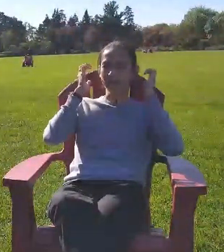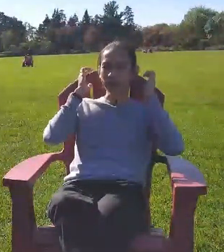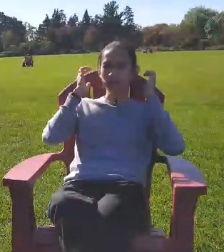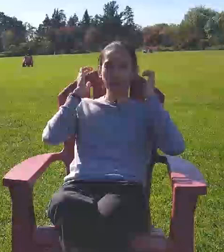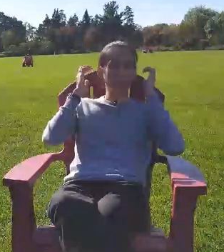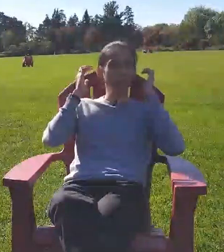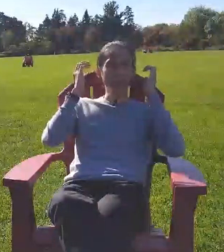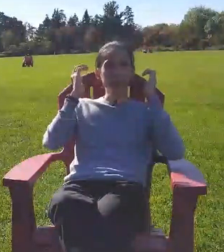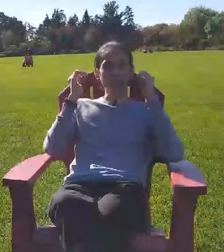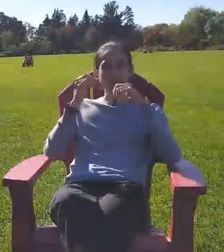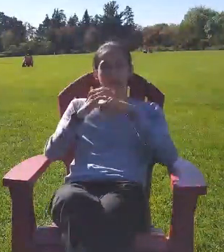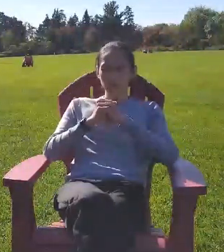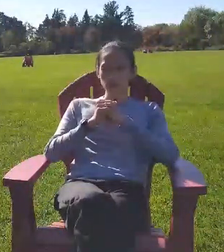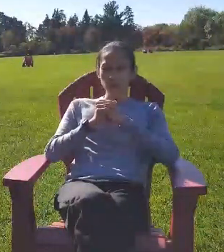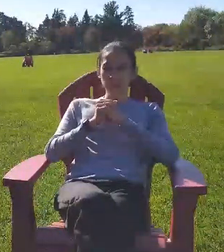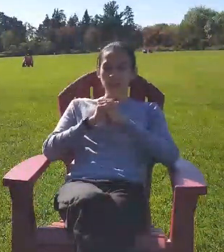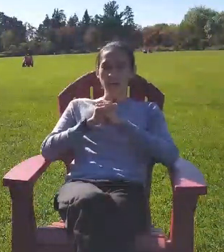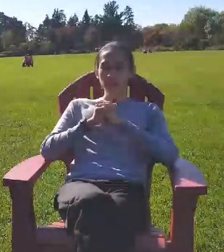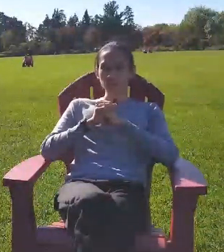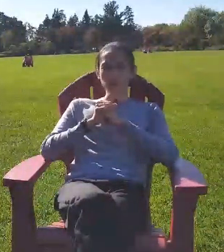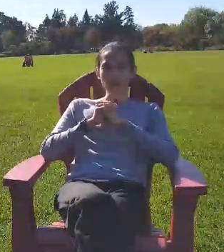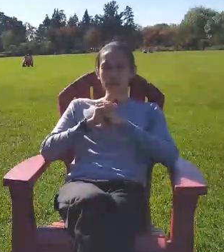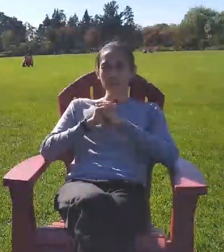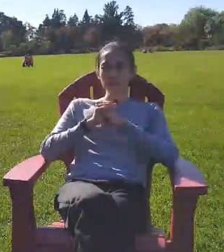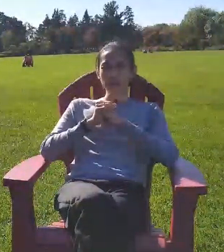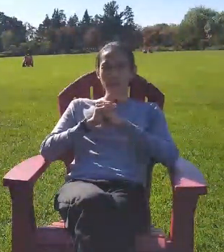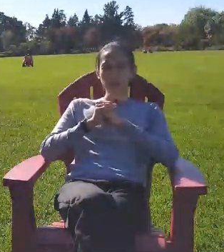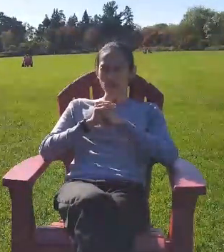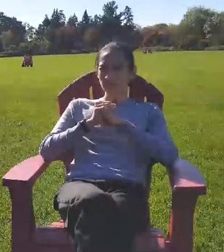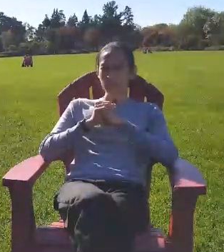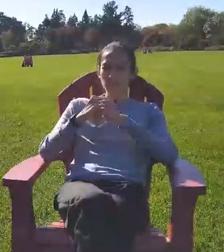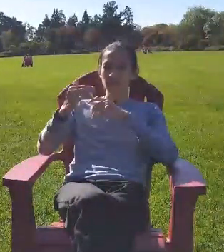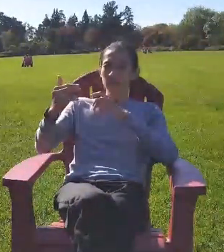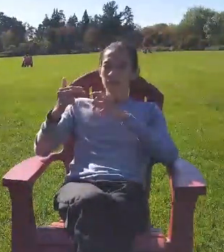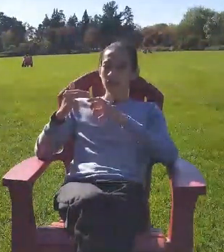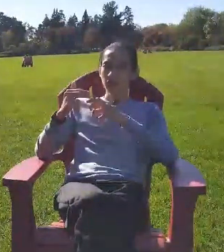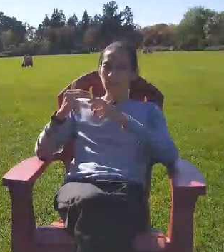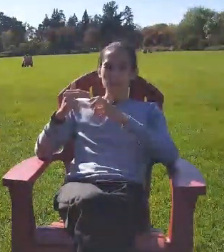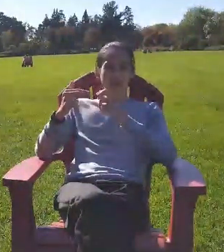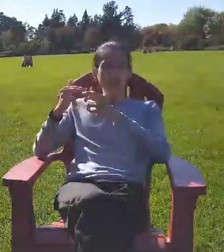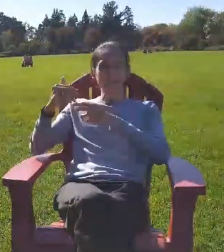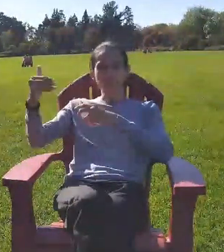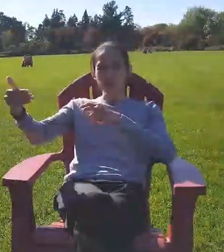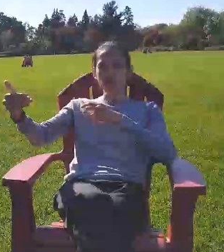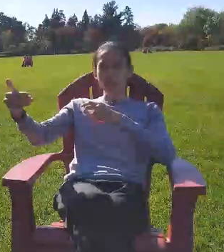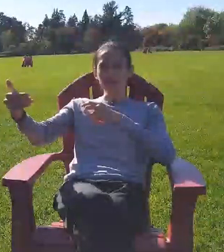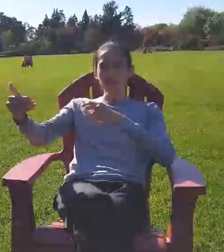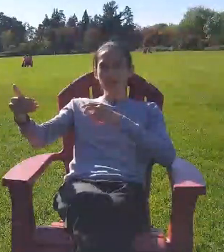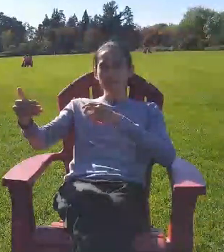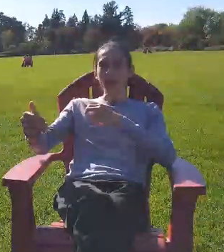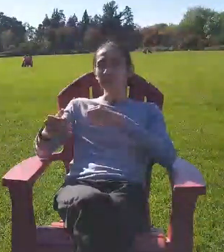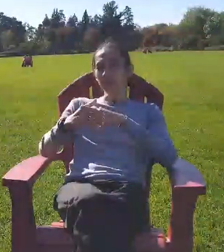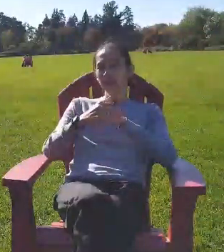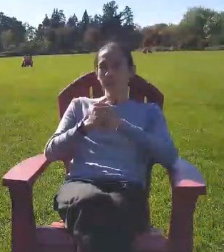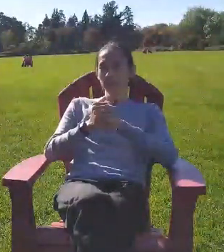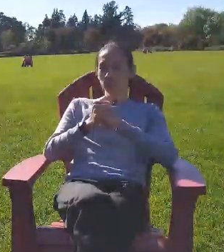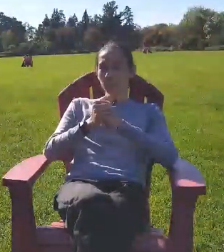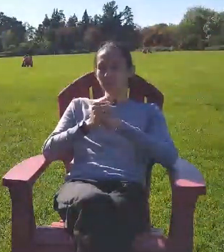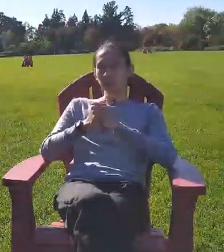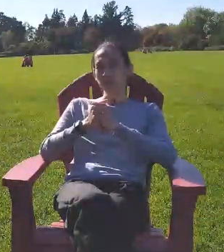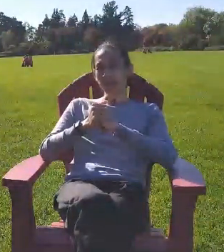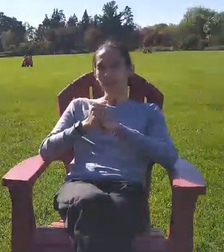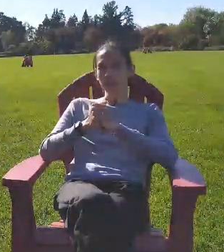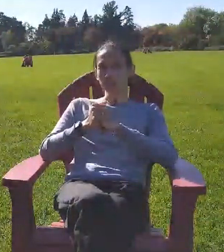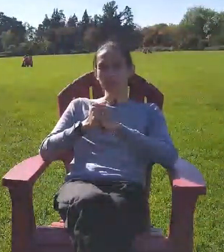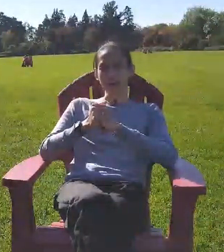sebagai alternatif pilihan dalam mendengar Begitu juga dengan alat bantu dengar yang bisa melakukan streaming ee langsung terhadap pertunjukan yang ada itu